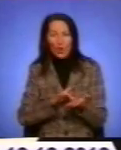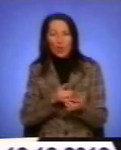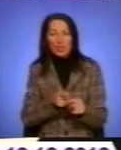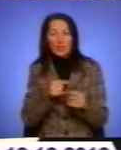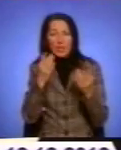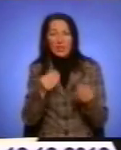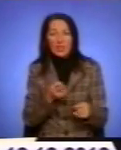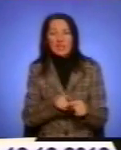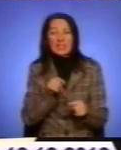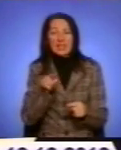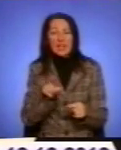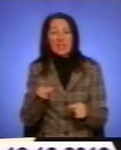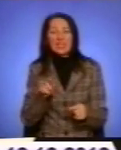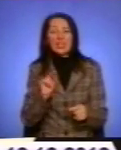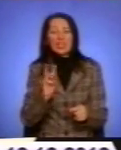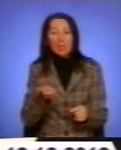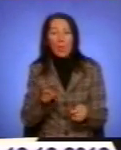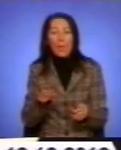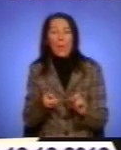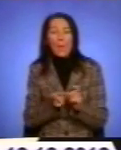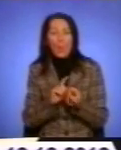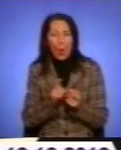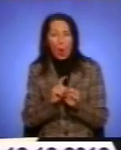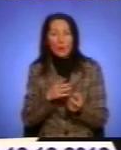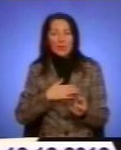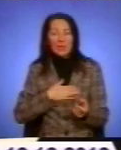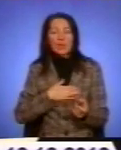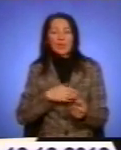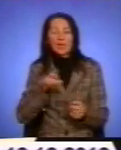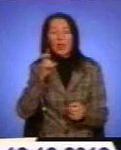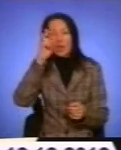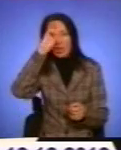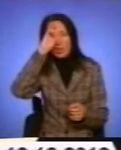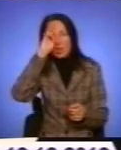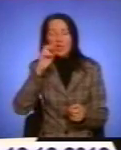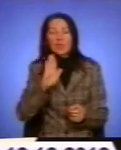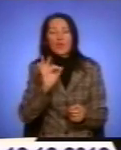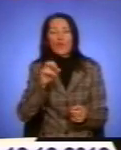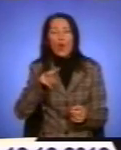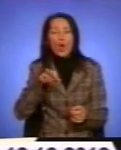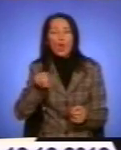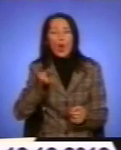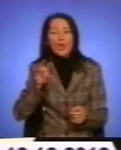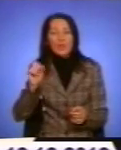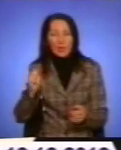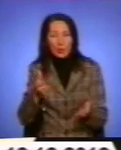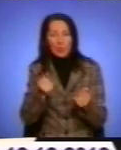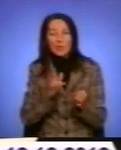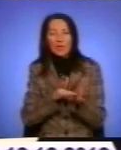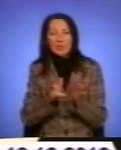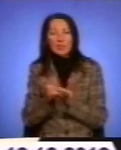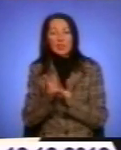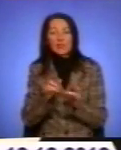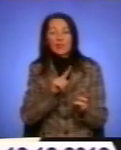боровся наш рівноапостольний князь Володимир, прийнявши християнство з Візантії,